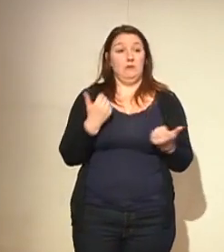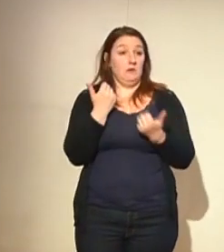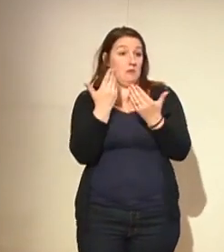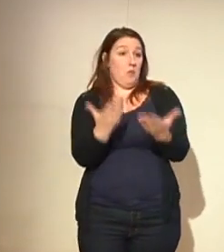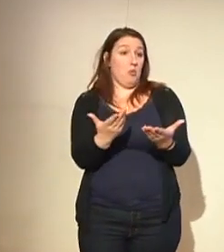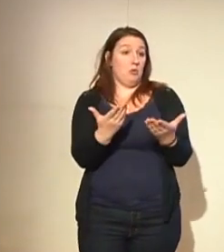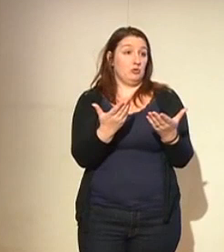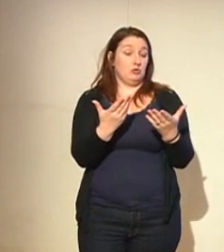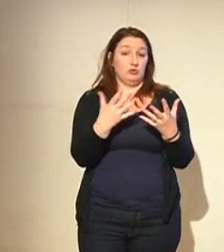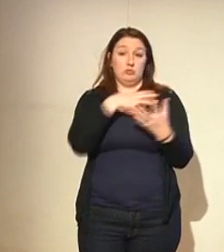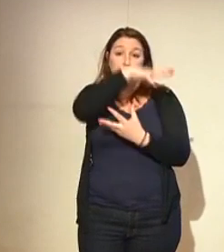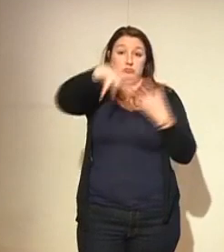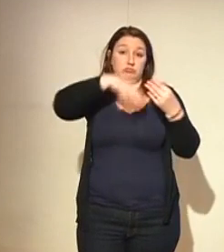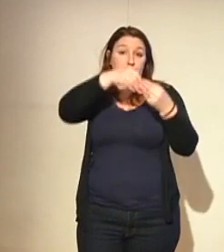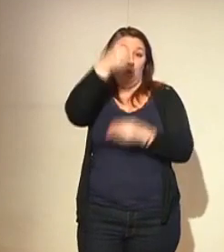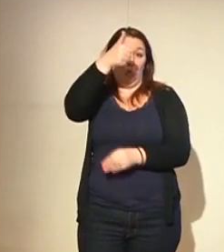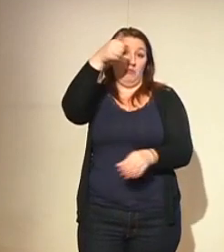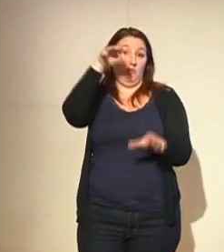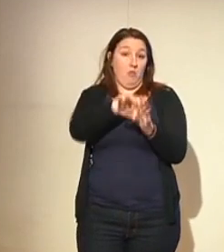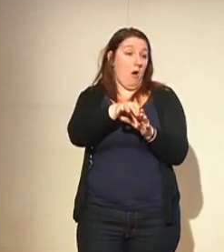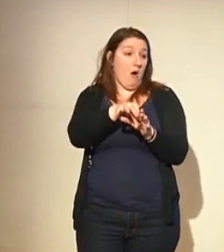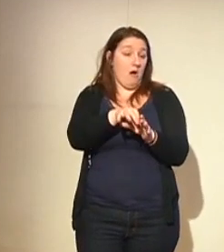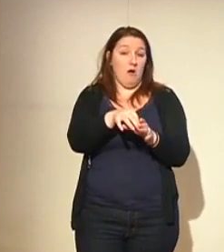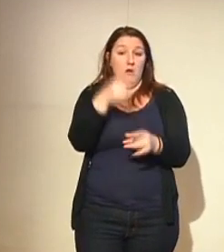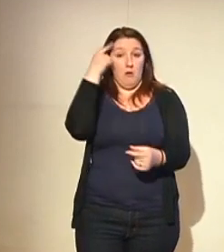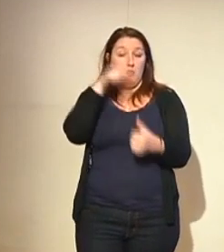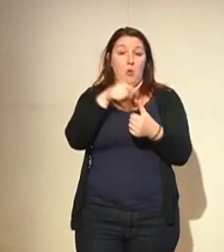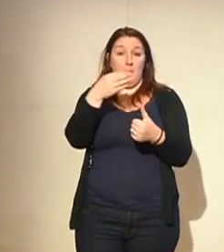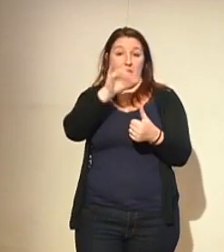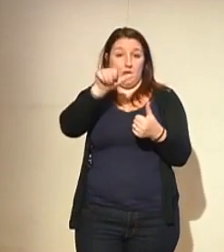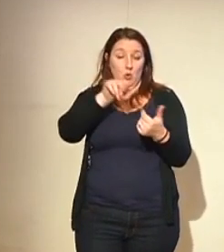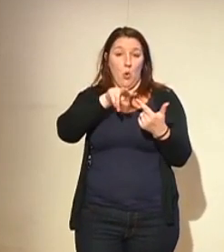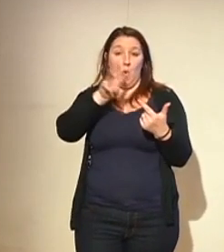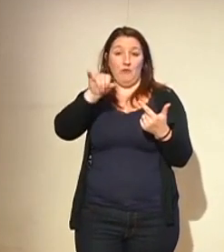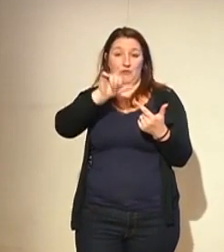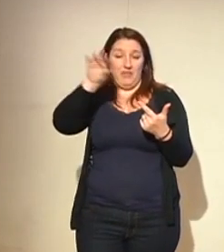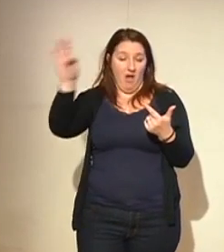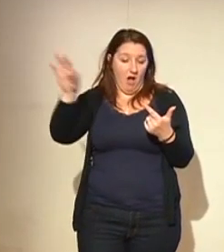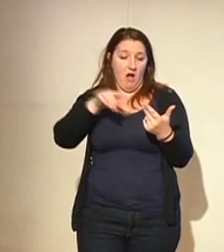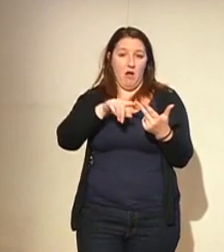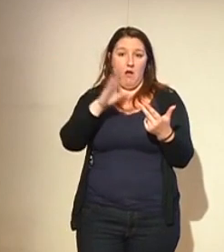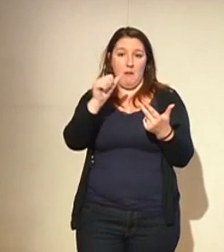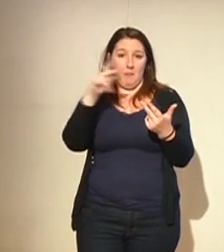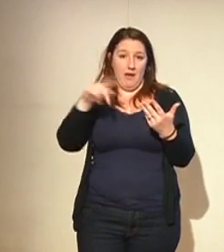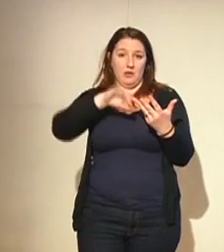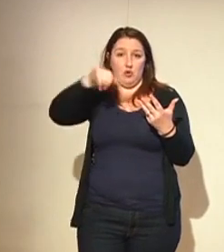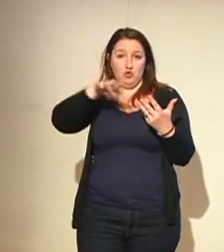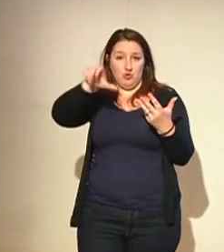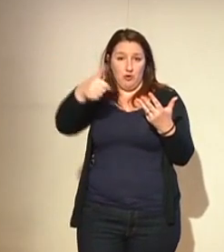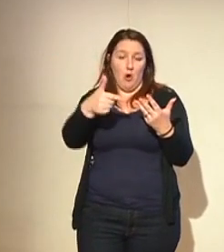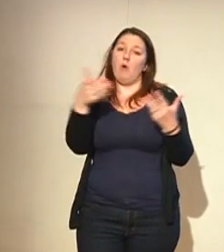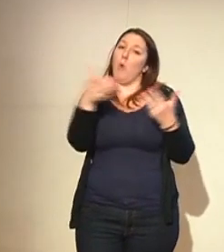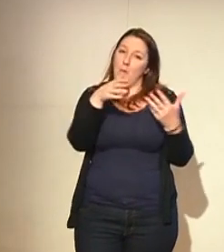de faire un vote d'une seule fois pour Monsieur mer monsieur Viard monsieur bac madame Julian pour le groupe rassemblement madame